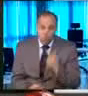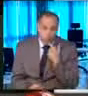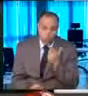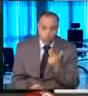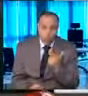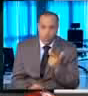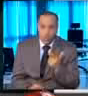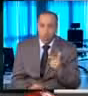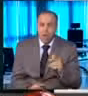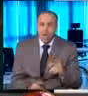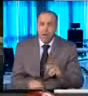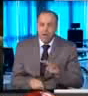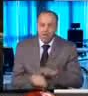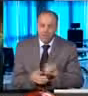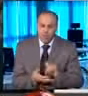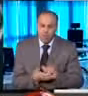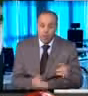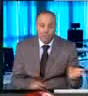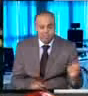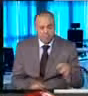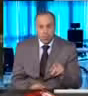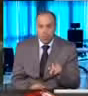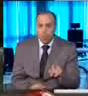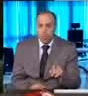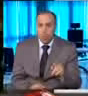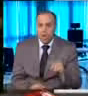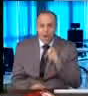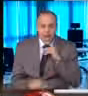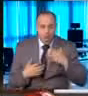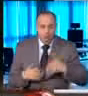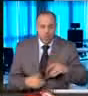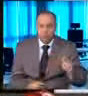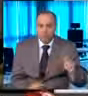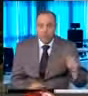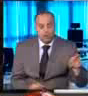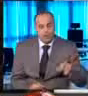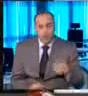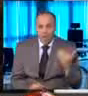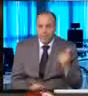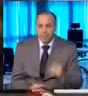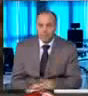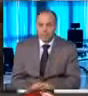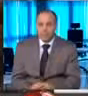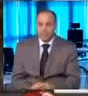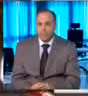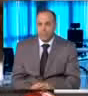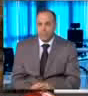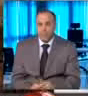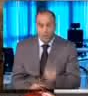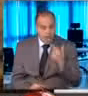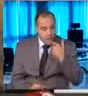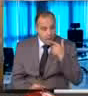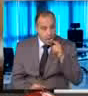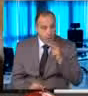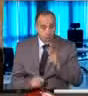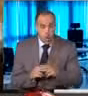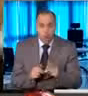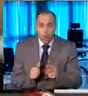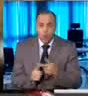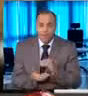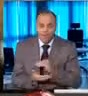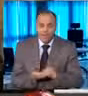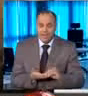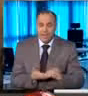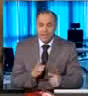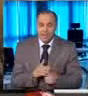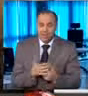وعمدة نيويورك الأسبق رودي جولياني والسيناتور جاف ساشينز. ويتزامن الأعلان عن الأسماء الأولى في إدارة ترامب